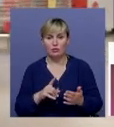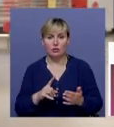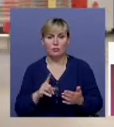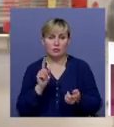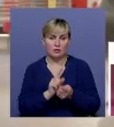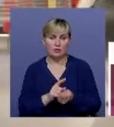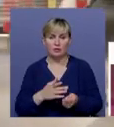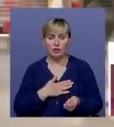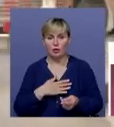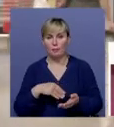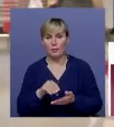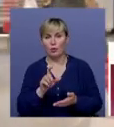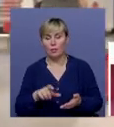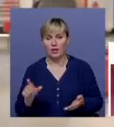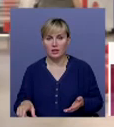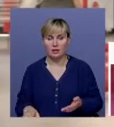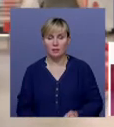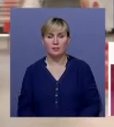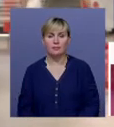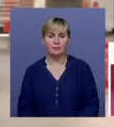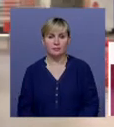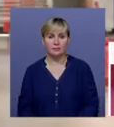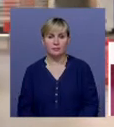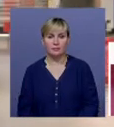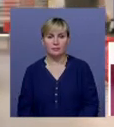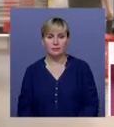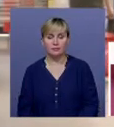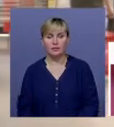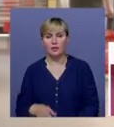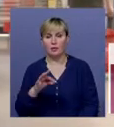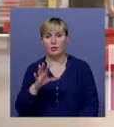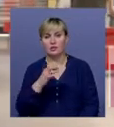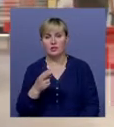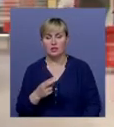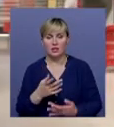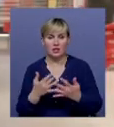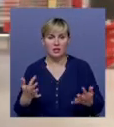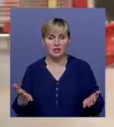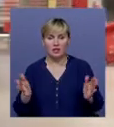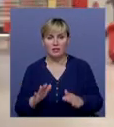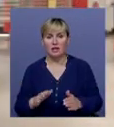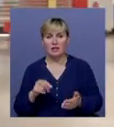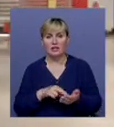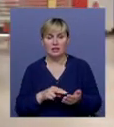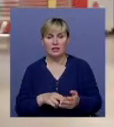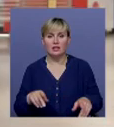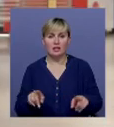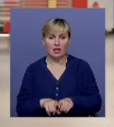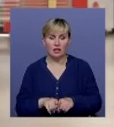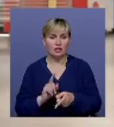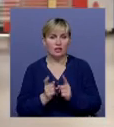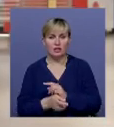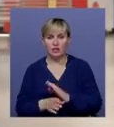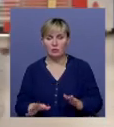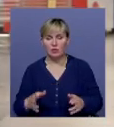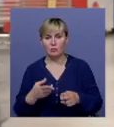нашим покупателям в первую очередь. По социально значимым остальным товарам, в принципе, цены также практически не